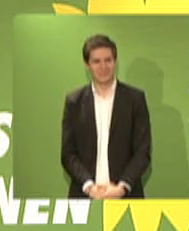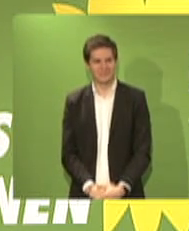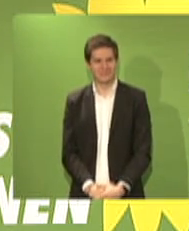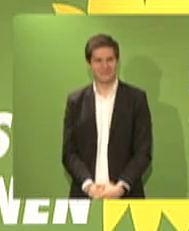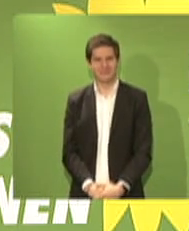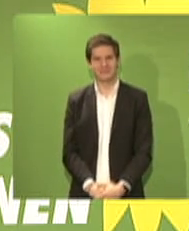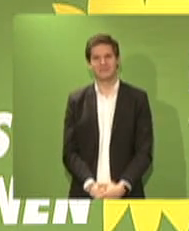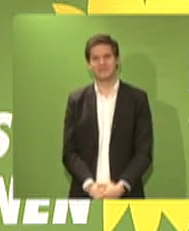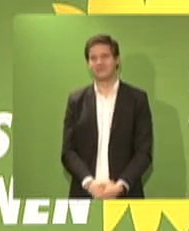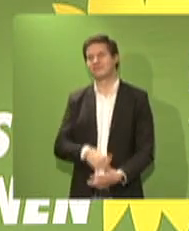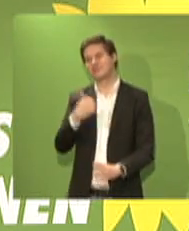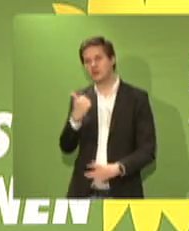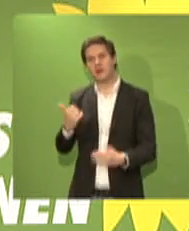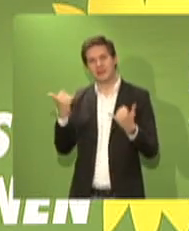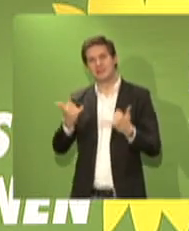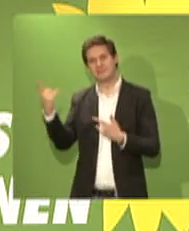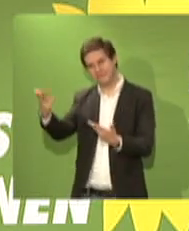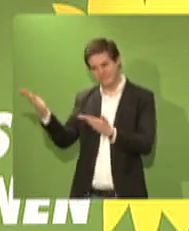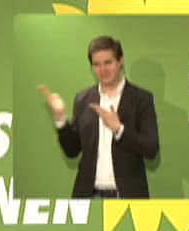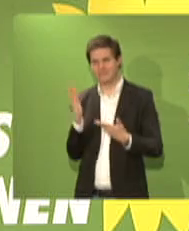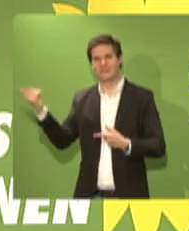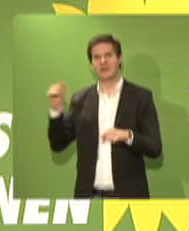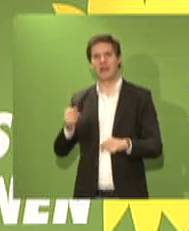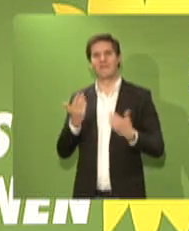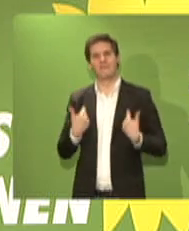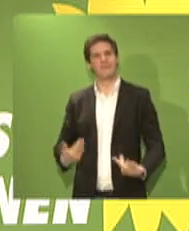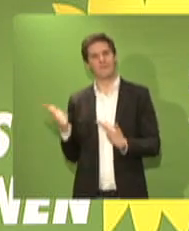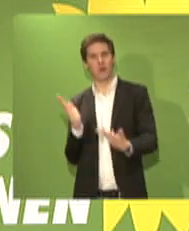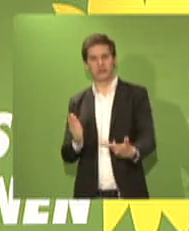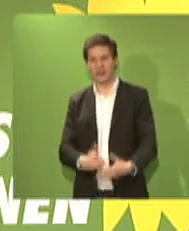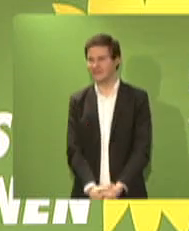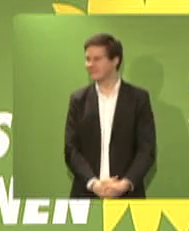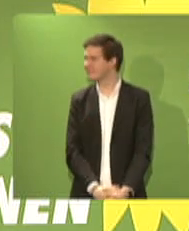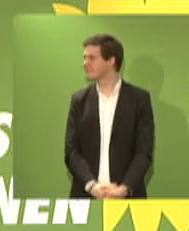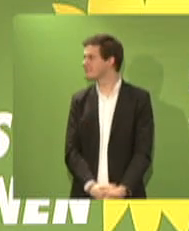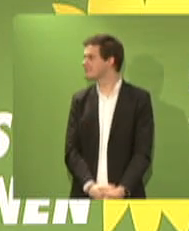Super. Dann darfst du dich jetzt der Versammlung vorstellen.